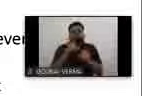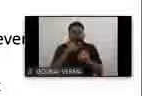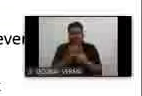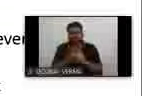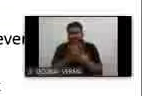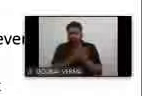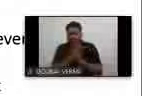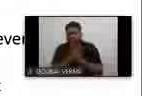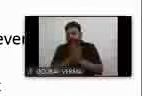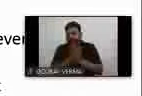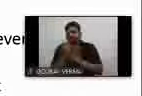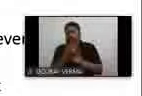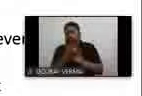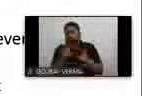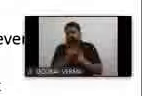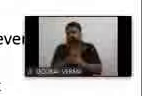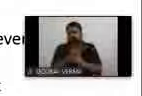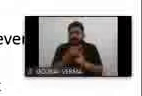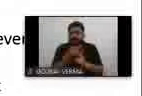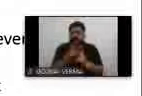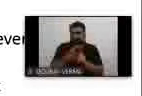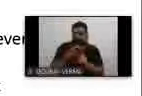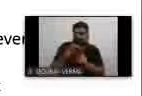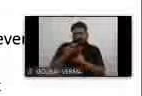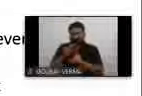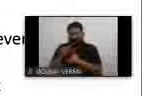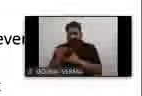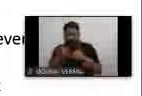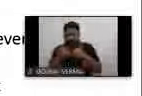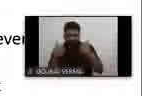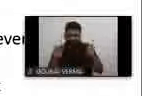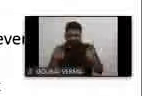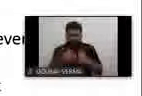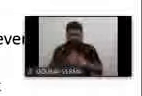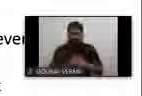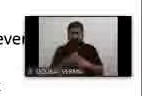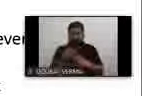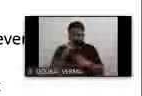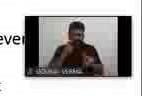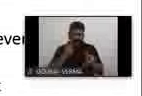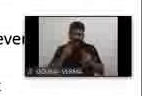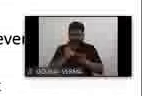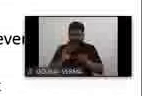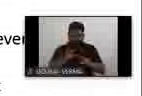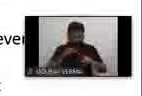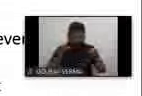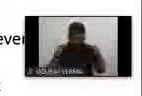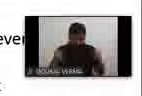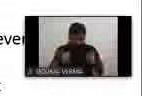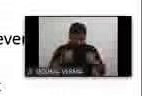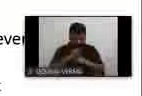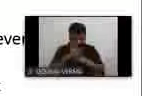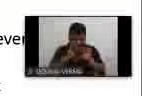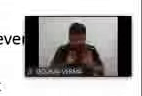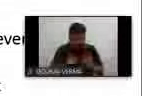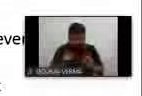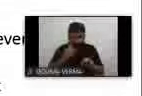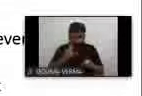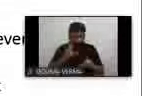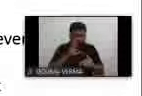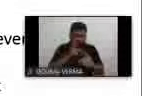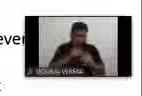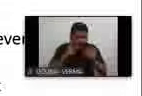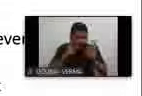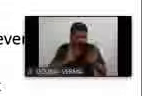करने कर रो, do it separately until you find that the child is ready and you integrate it if